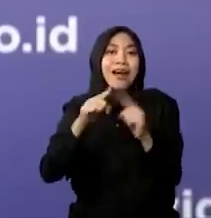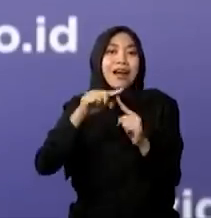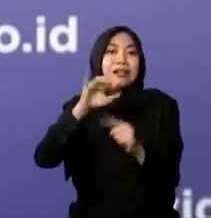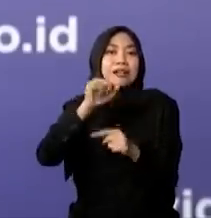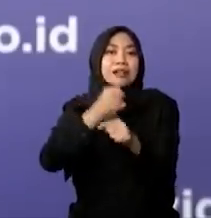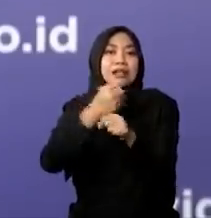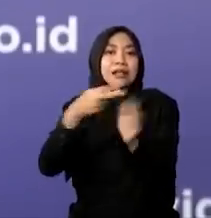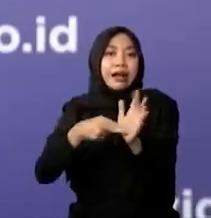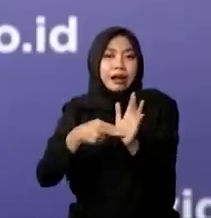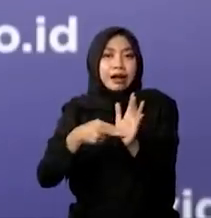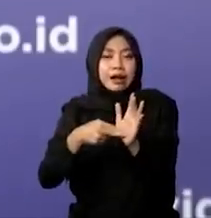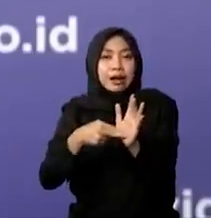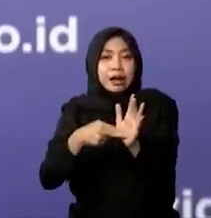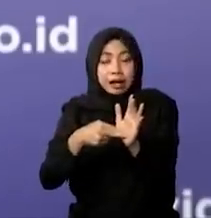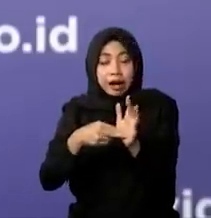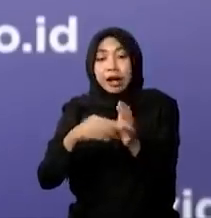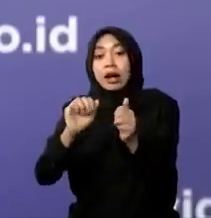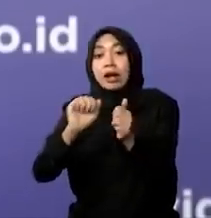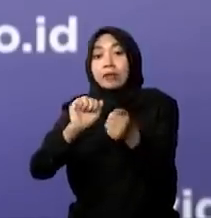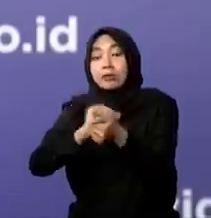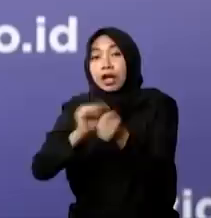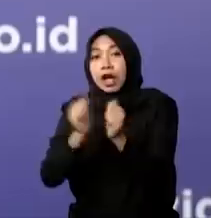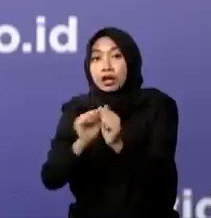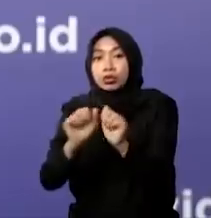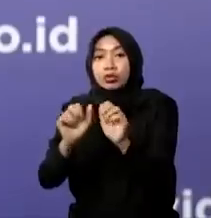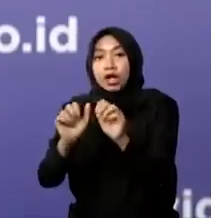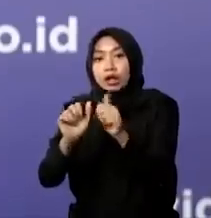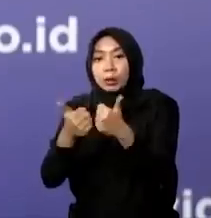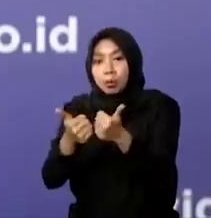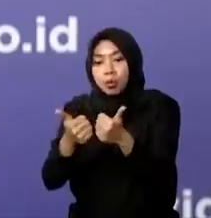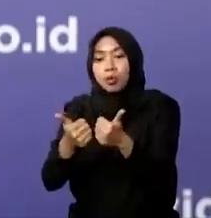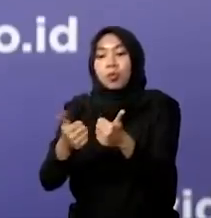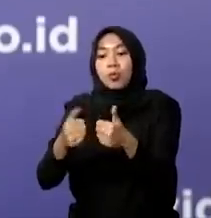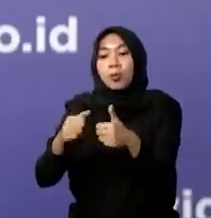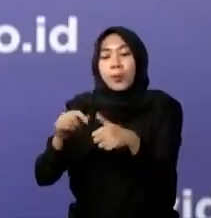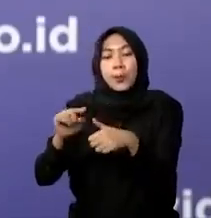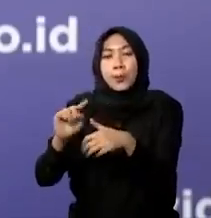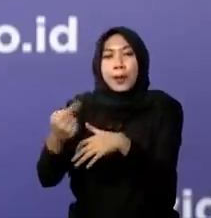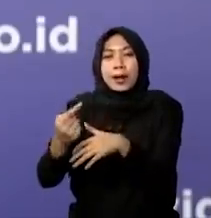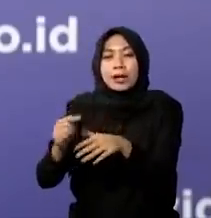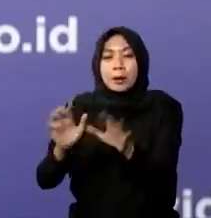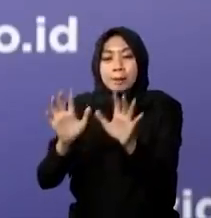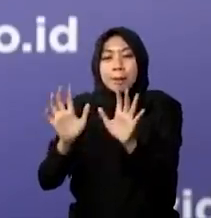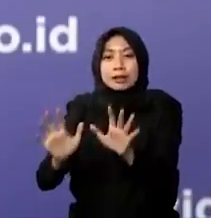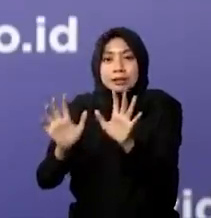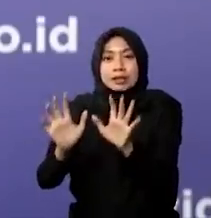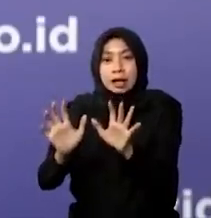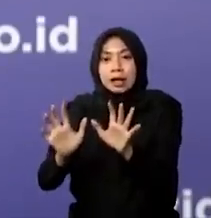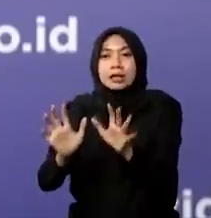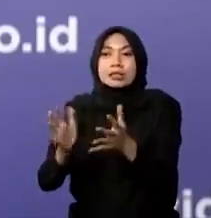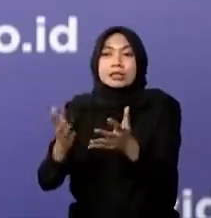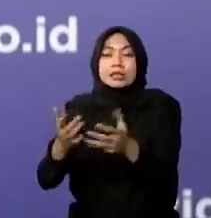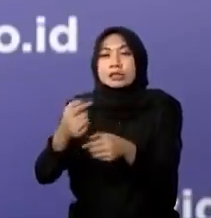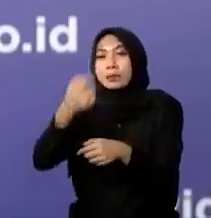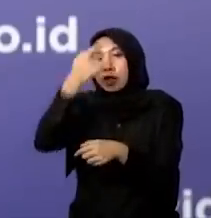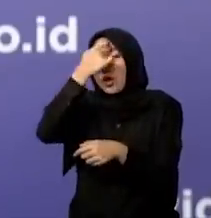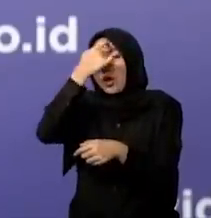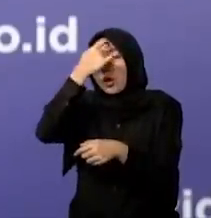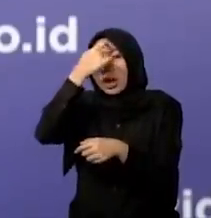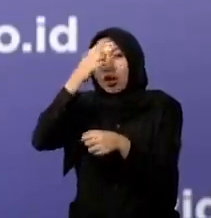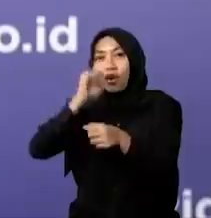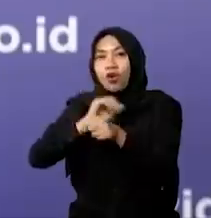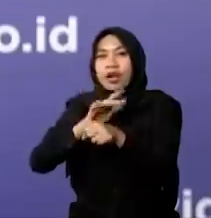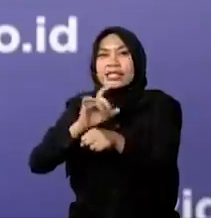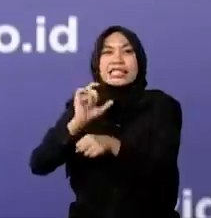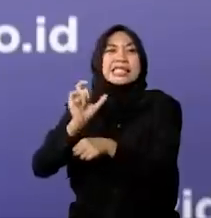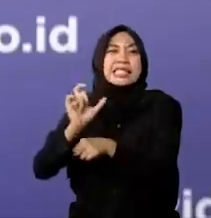sehingga Sebagian besar kasus yang kita dapatkan adalah kasus-kasus dengan gejala atau keluhan